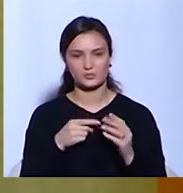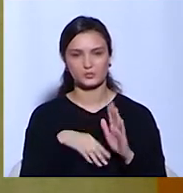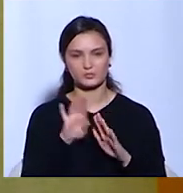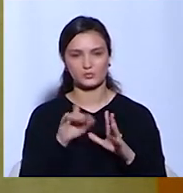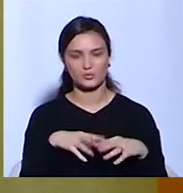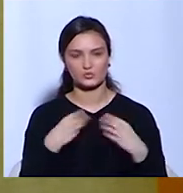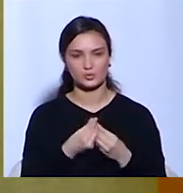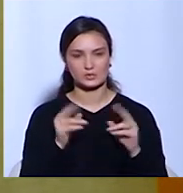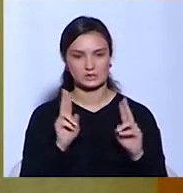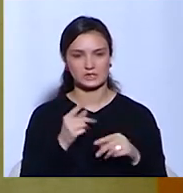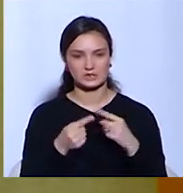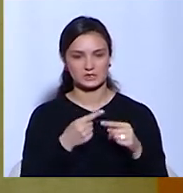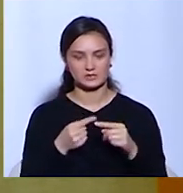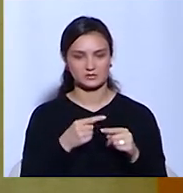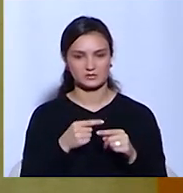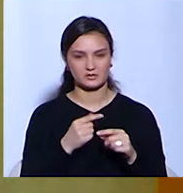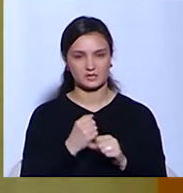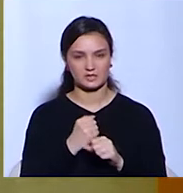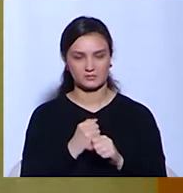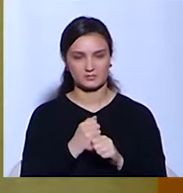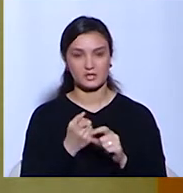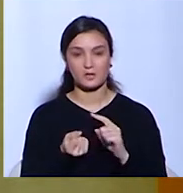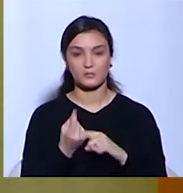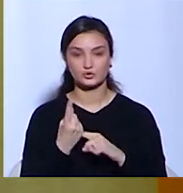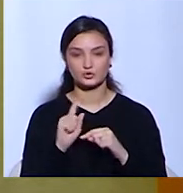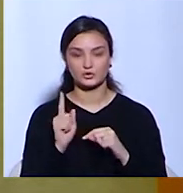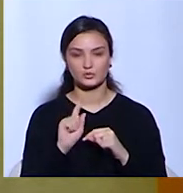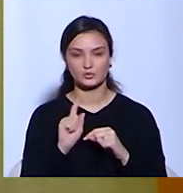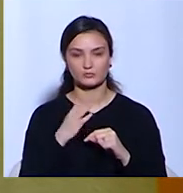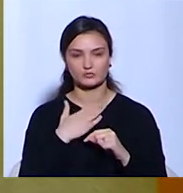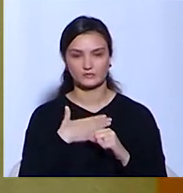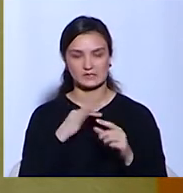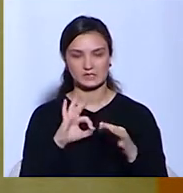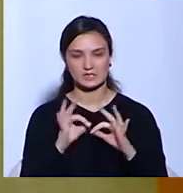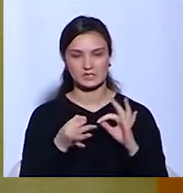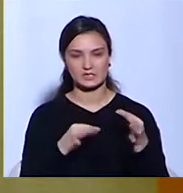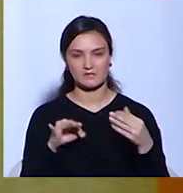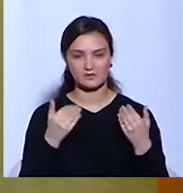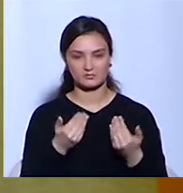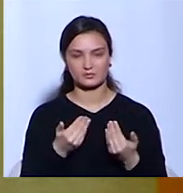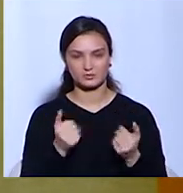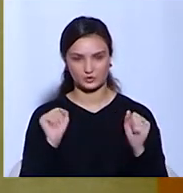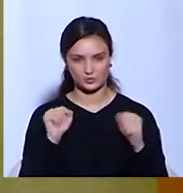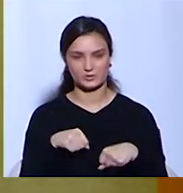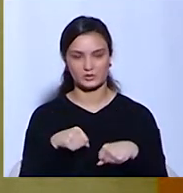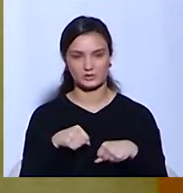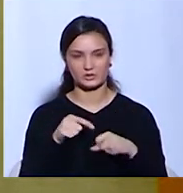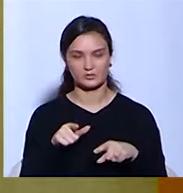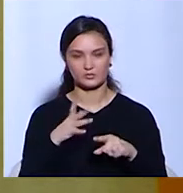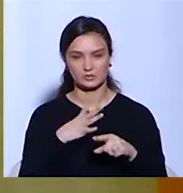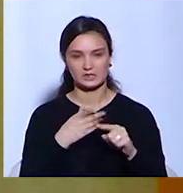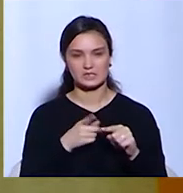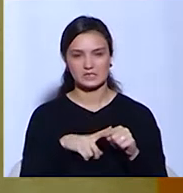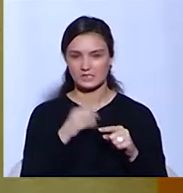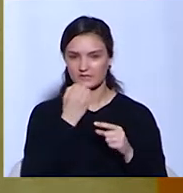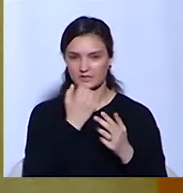ამას ოჯახური ტრადიციის სახე აქვს, მაშინ აღმოჩნდა, რომ ჩვენს ნაწლავებს შეუძლიათ გამოიმუშაონ